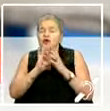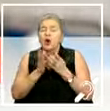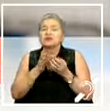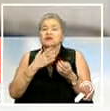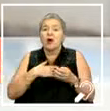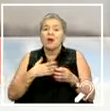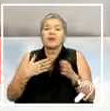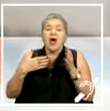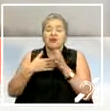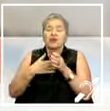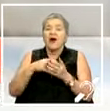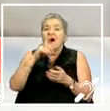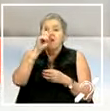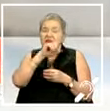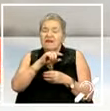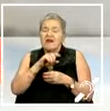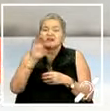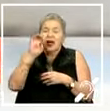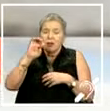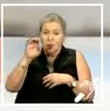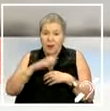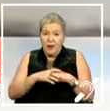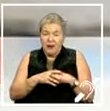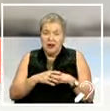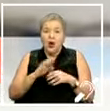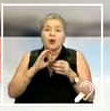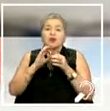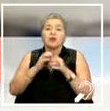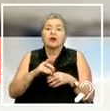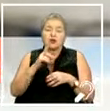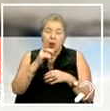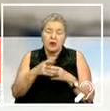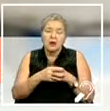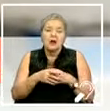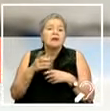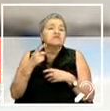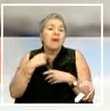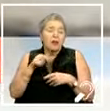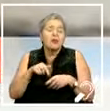șoferii, un cetățean bulgar și unul turc, sunt acum cercetați pentru trafic de migranți.